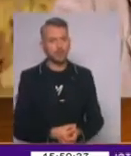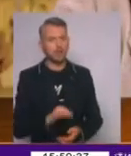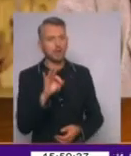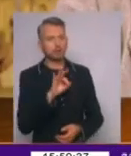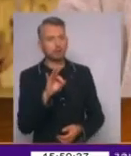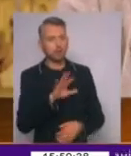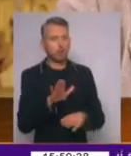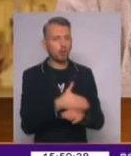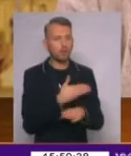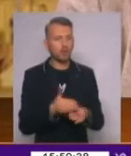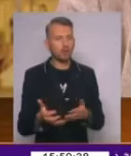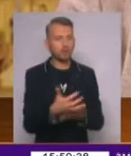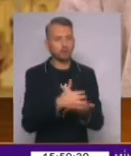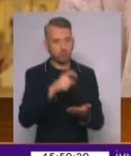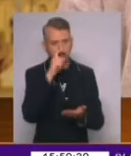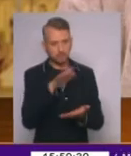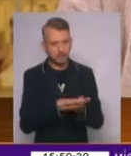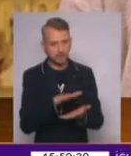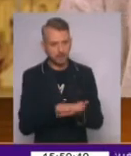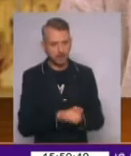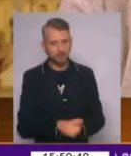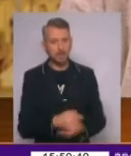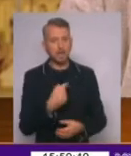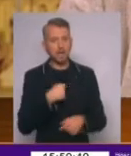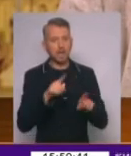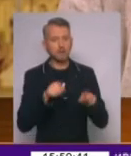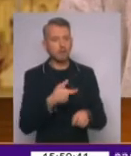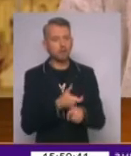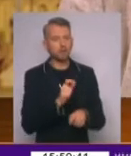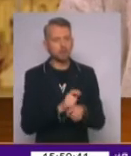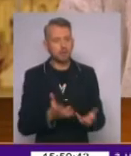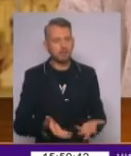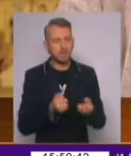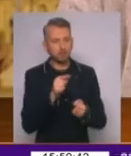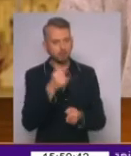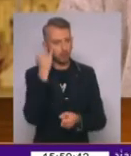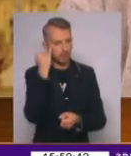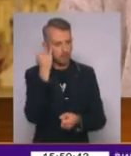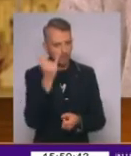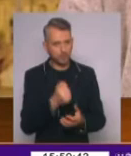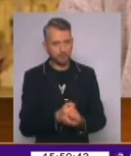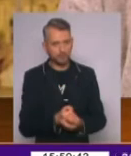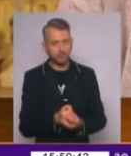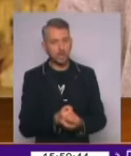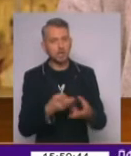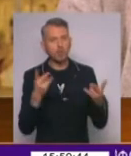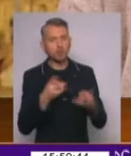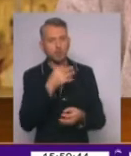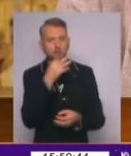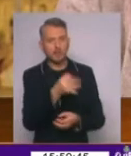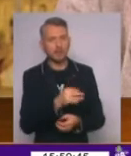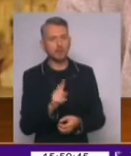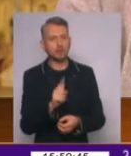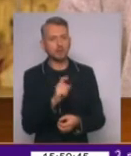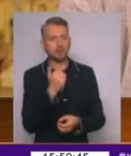Стосовно роздільного збору сміття, я також дуже підтримую цю ідею. Необхідно сказати, що